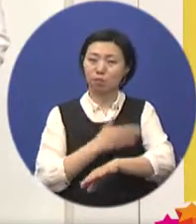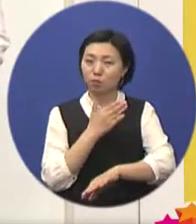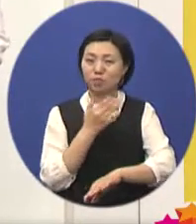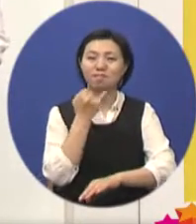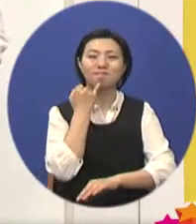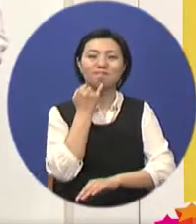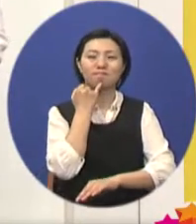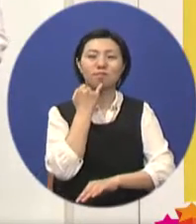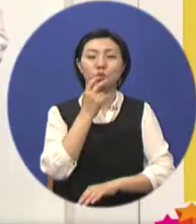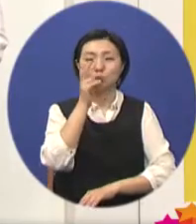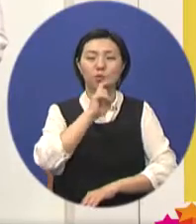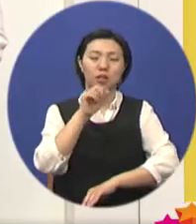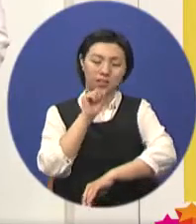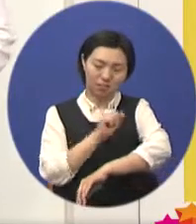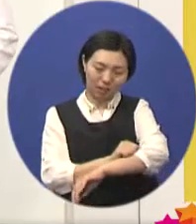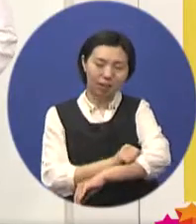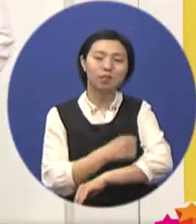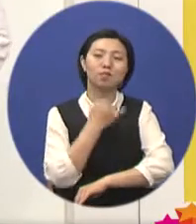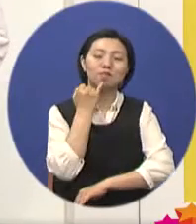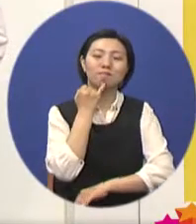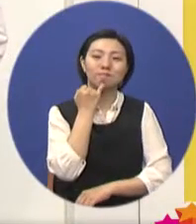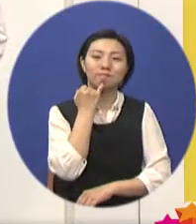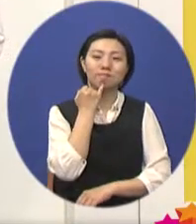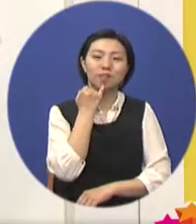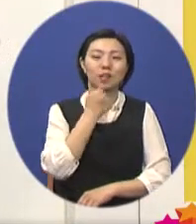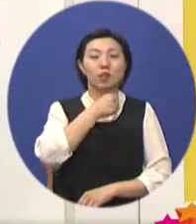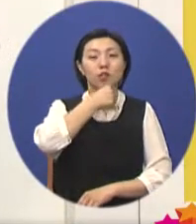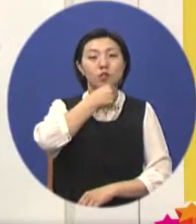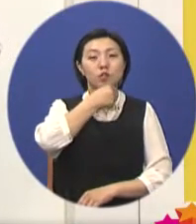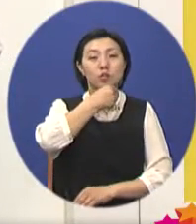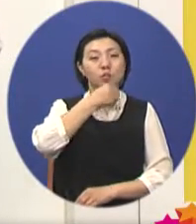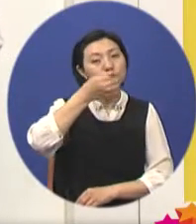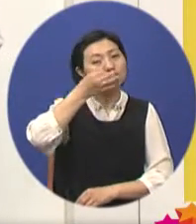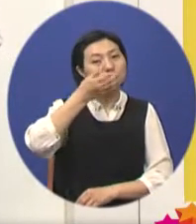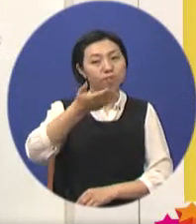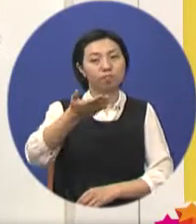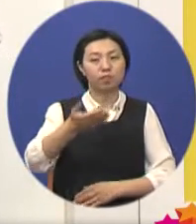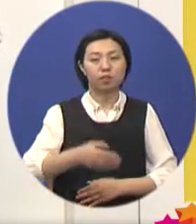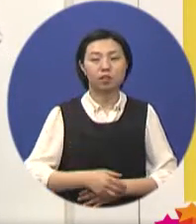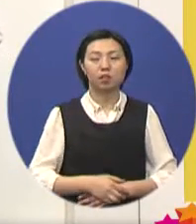노래 네. 잘하시면 더 좋고 그렇습니다. 많은 참여 하죠. 기다리겠습니다. 네.